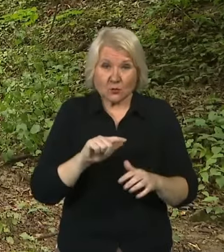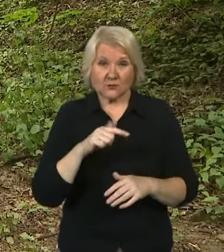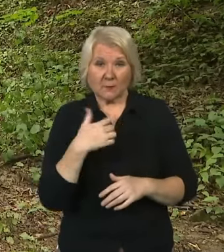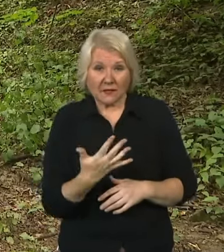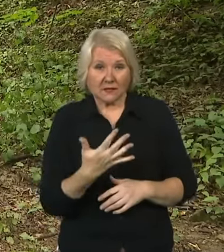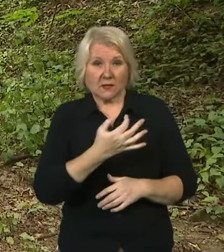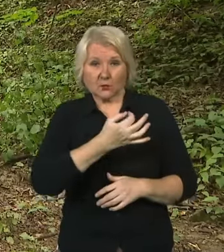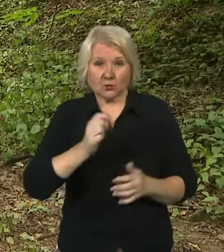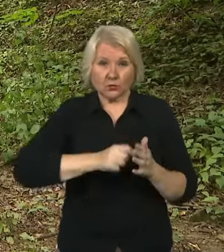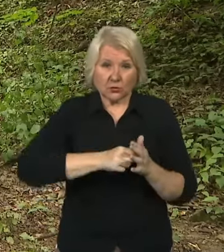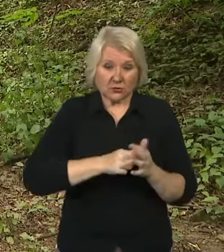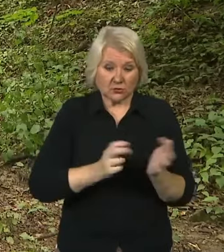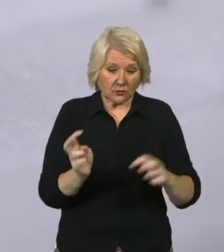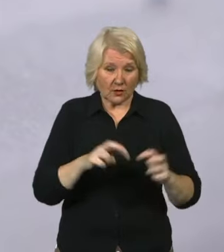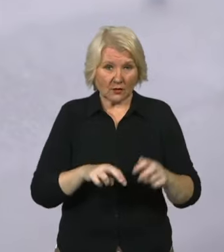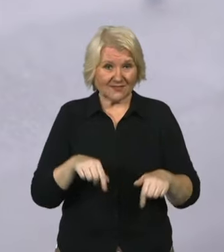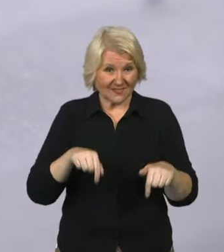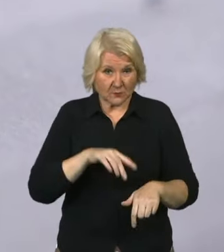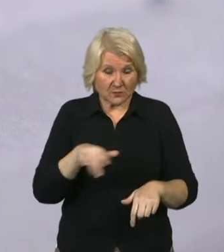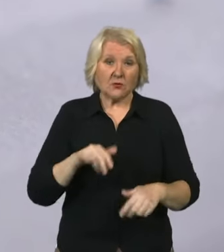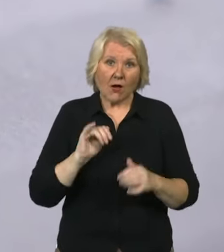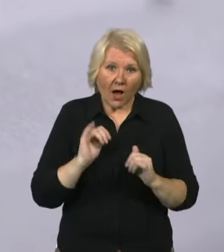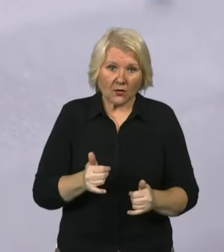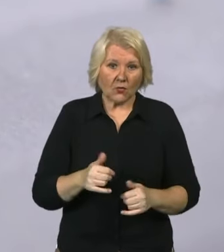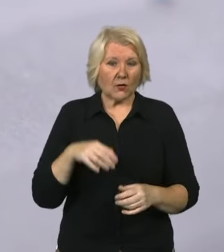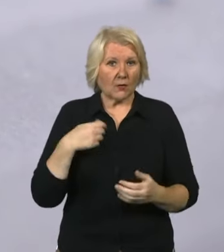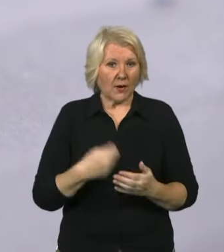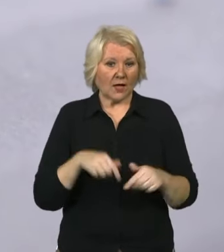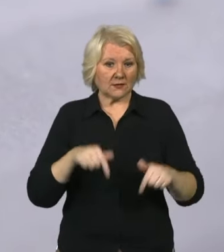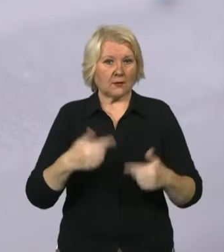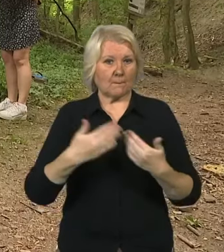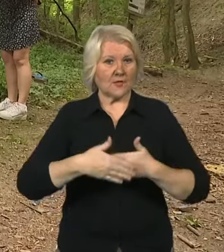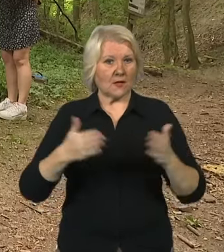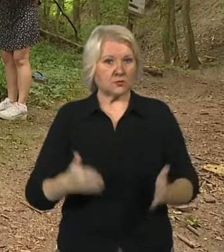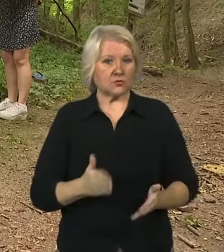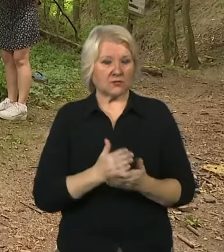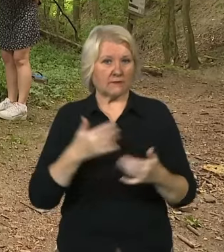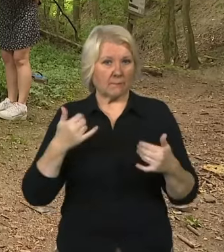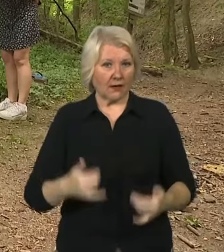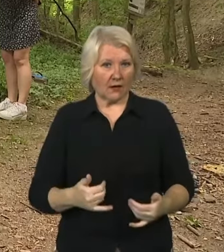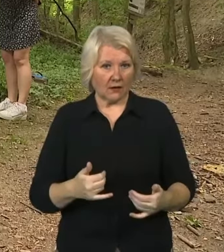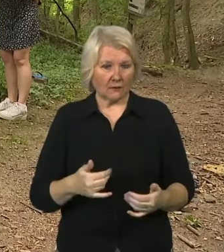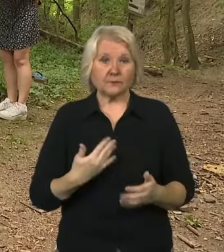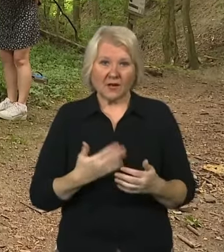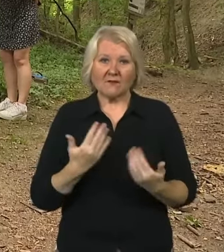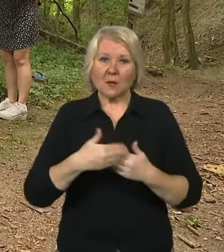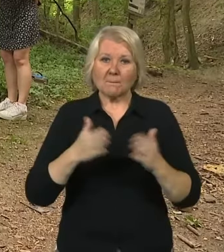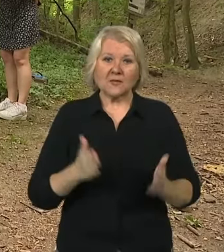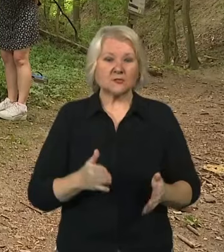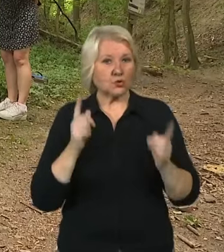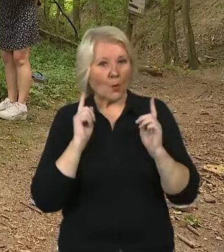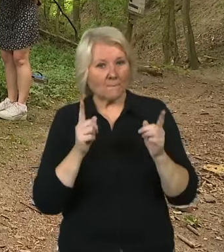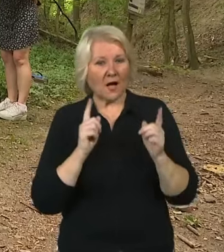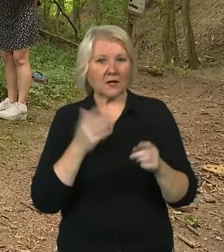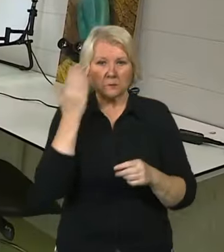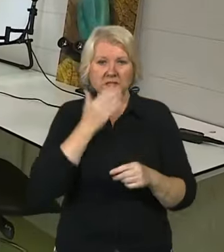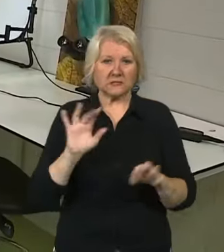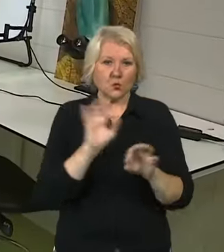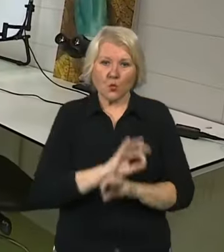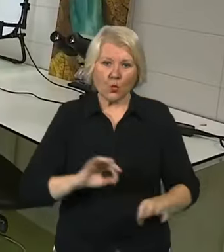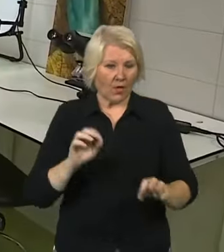ploše. Tady? A to jsme stále ve městě, na severu Prahy. Právě v městských parcích je nakažených klíšťat